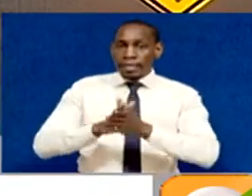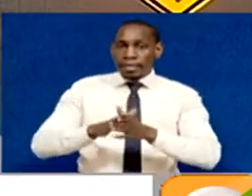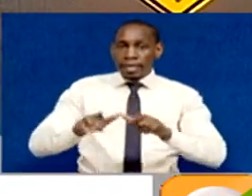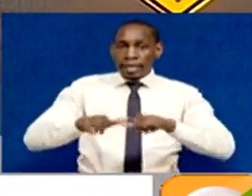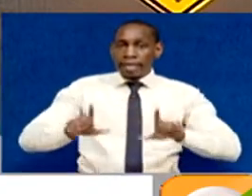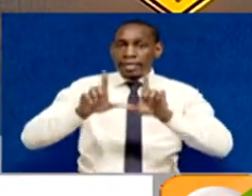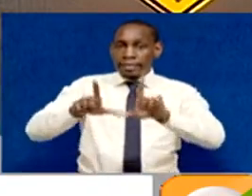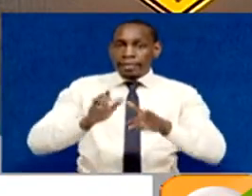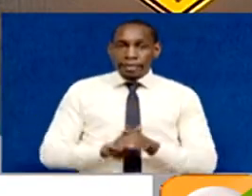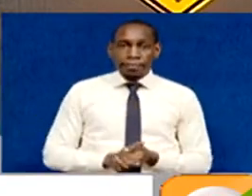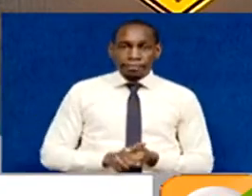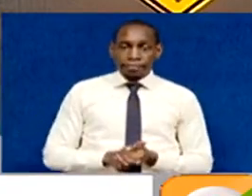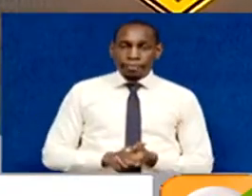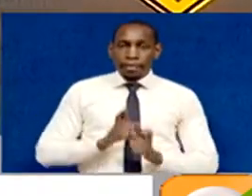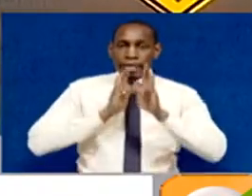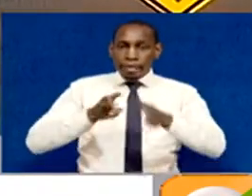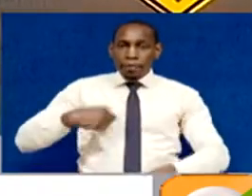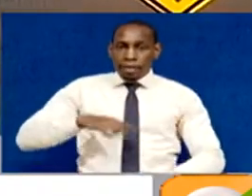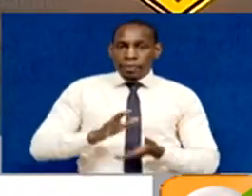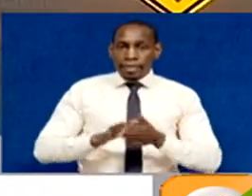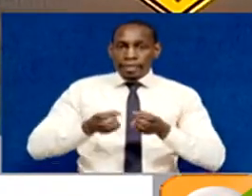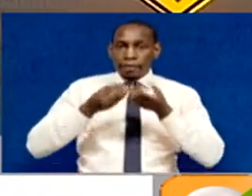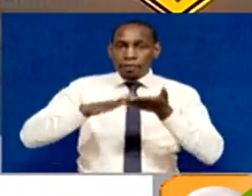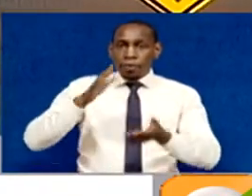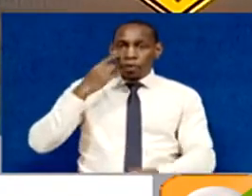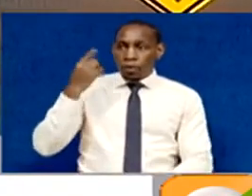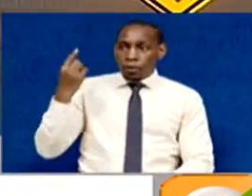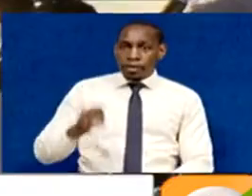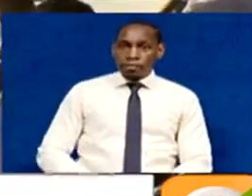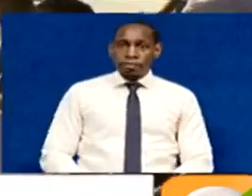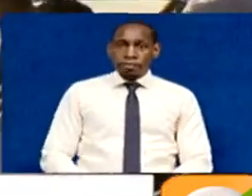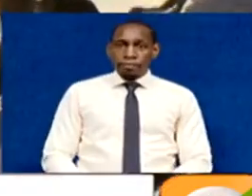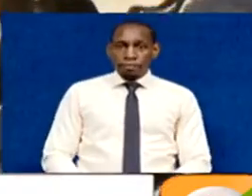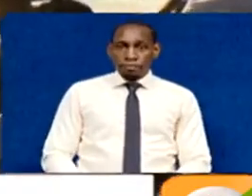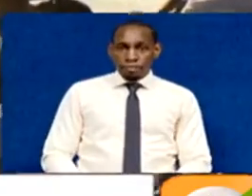za ardhi. Mwanahabari wetu Stephen Leto anatuarifu mengi.